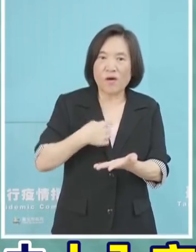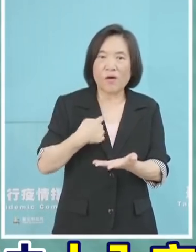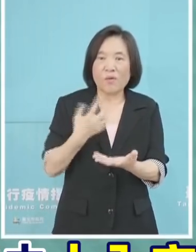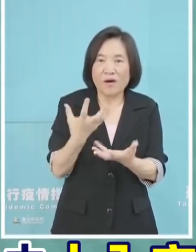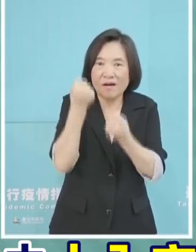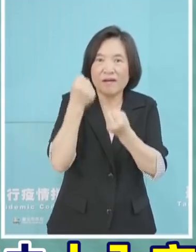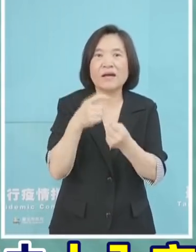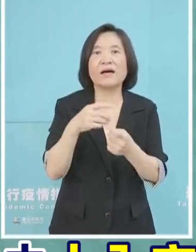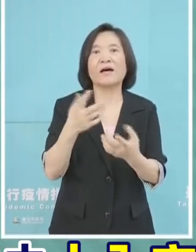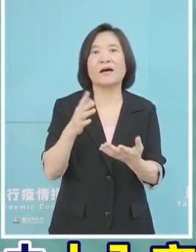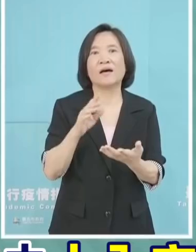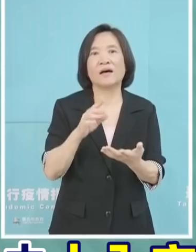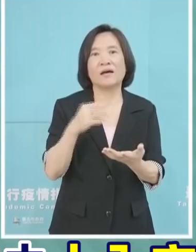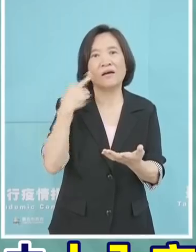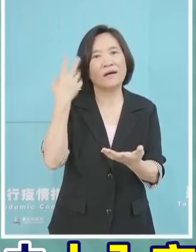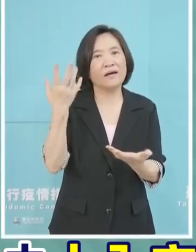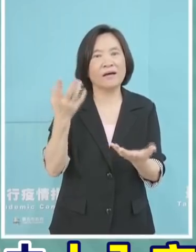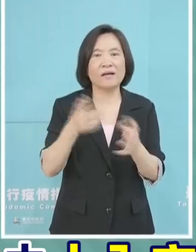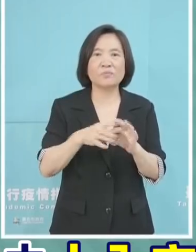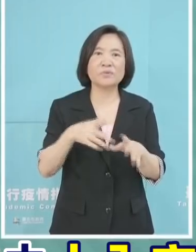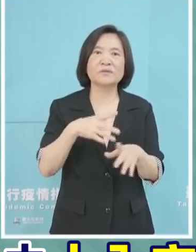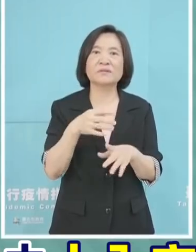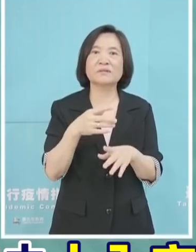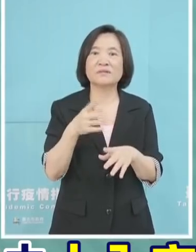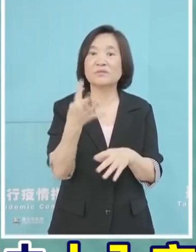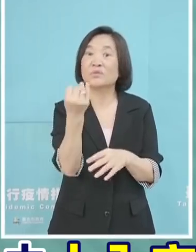不然讲一大堆。所以重点不是 how much，